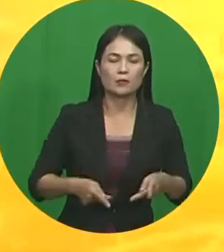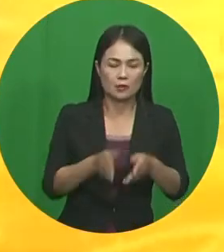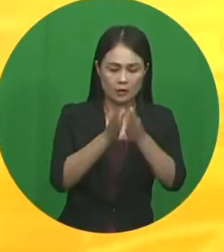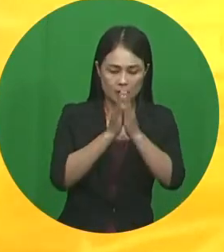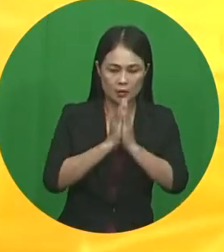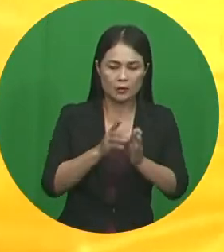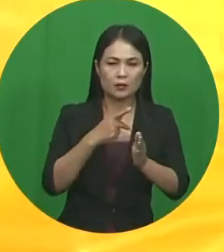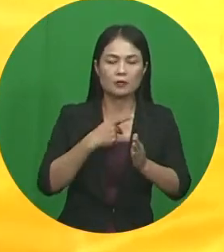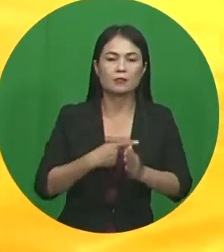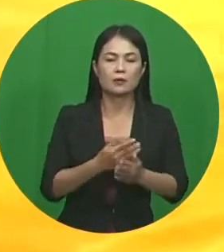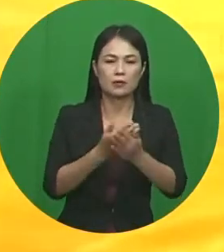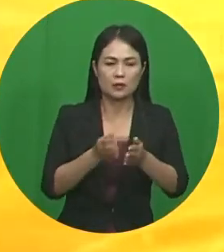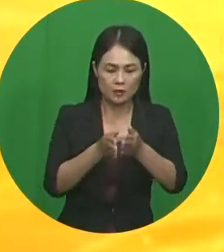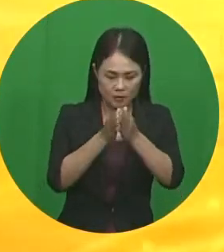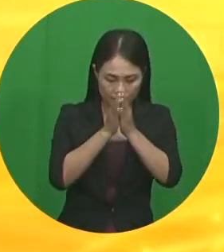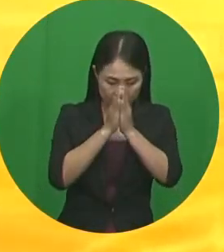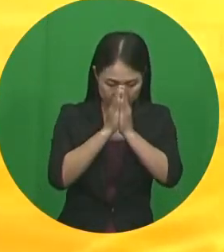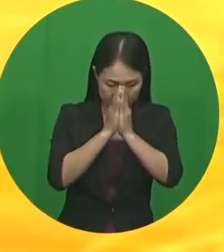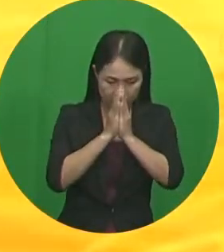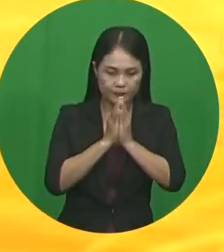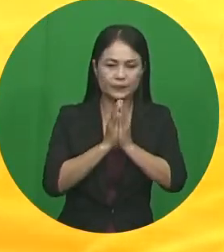ញុំម្ចាស់សូមក្រាបថ្វាយបង្គំ